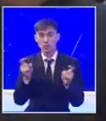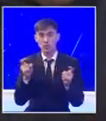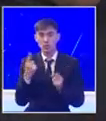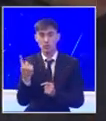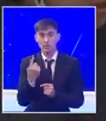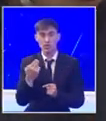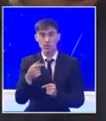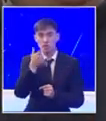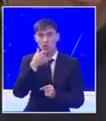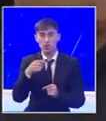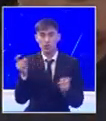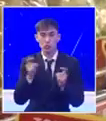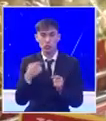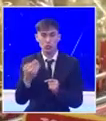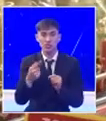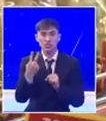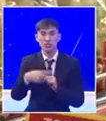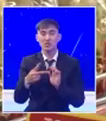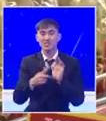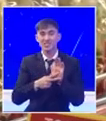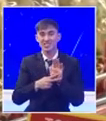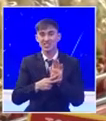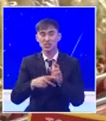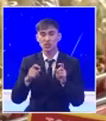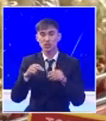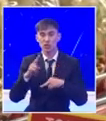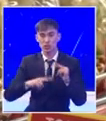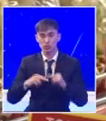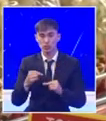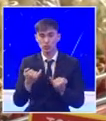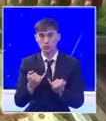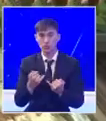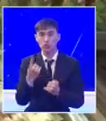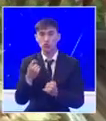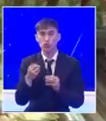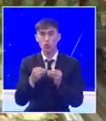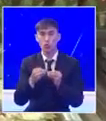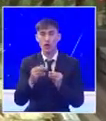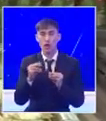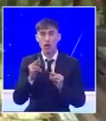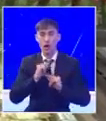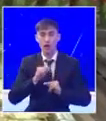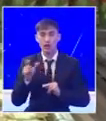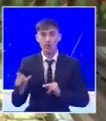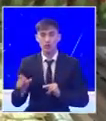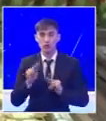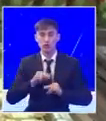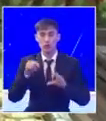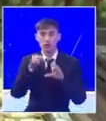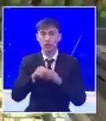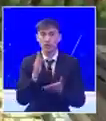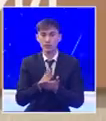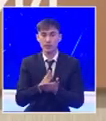желілерінің бірі. Жаркенттегі дүкен олардың 28-ші сауда нүктесі. Мұнда 110 адамға жұмыс орны ашылды. Супермаркеттің